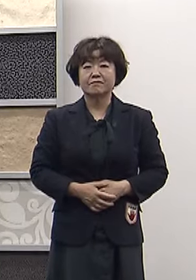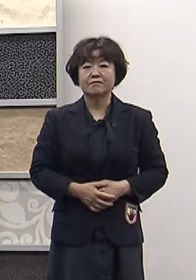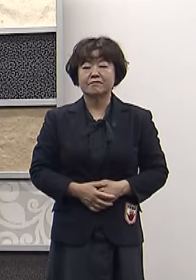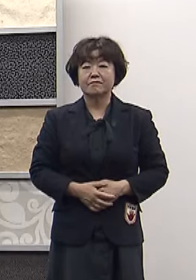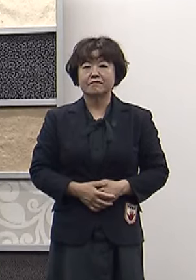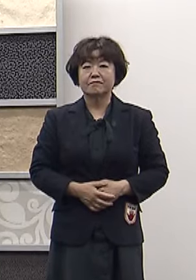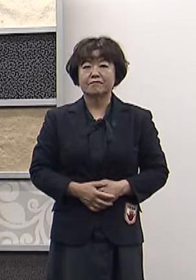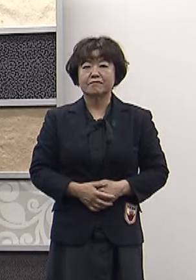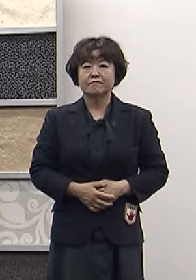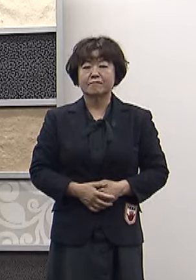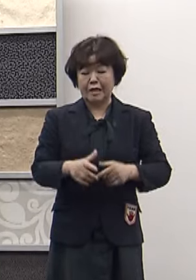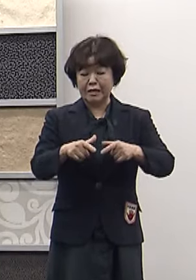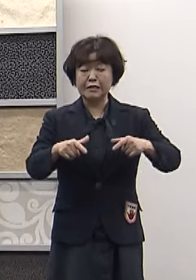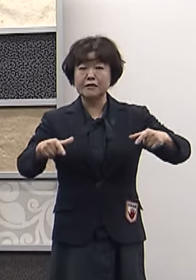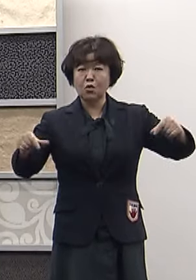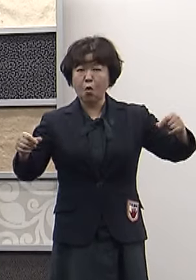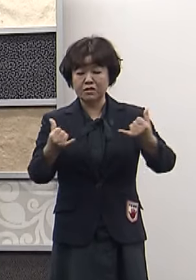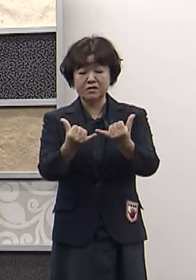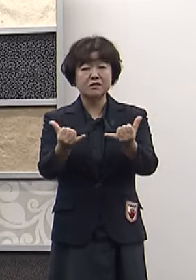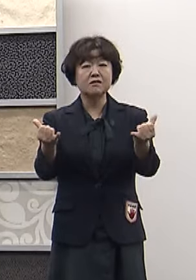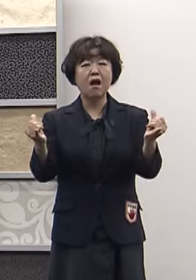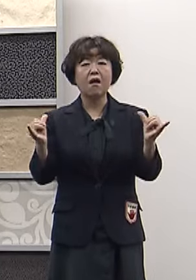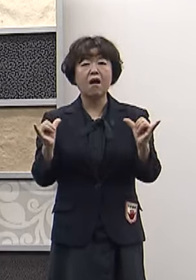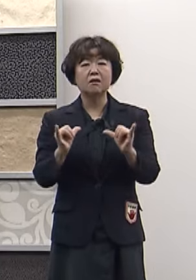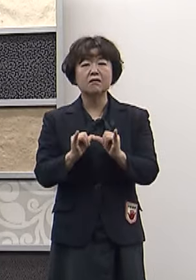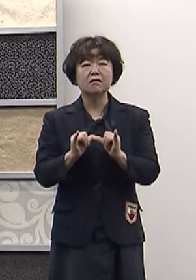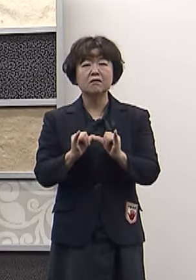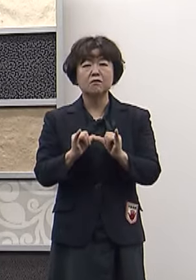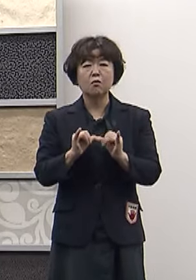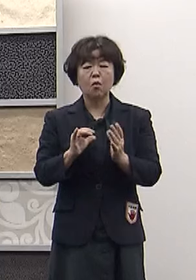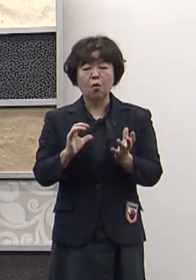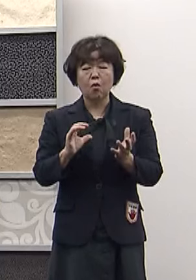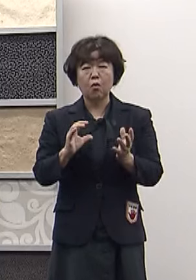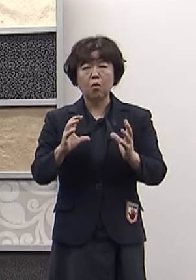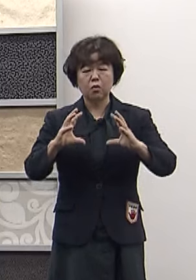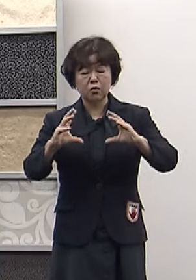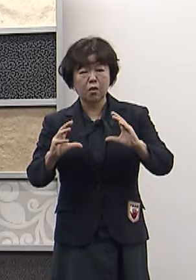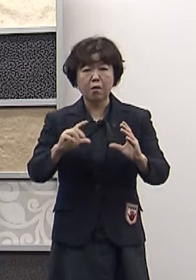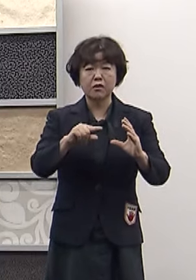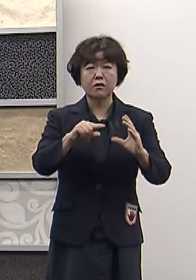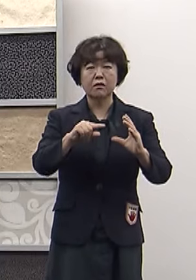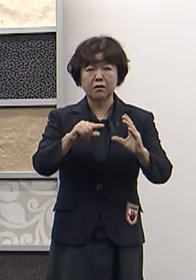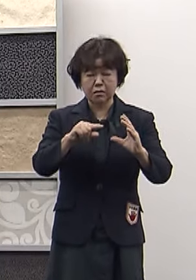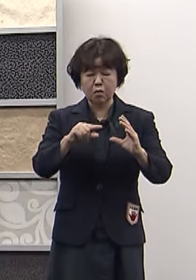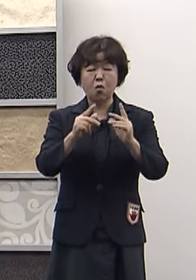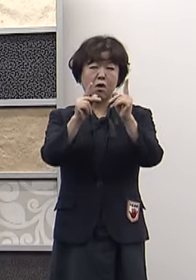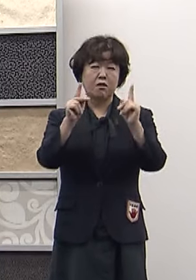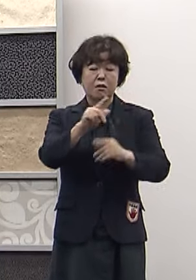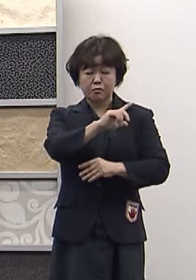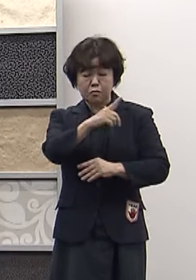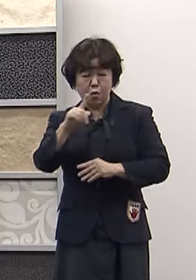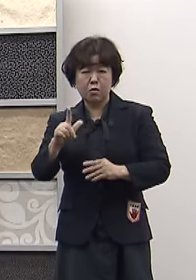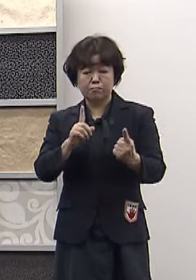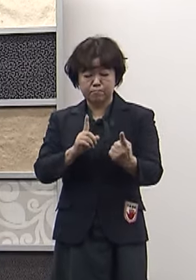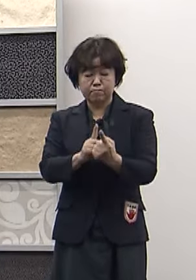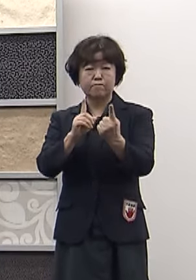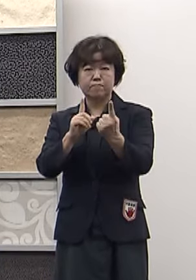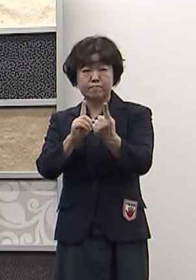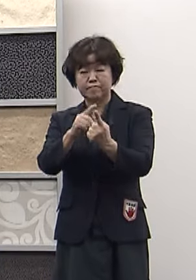このいわば日本社会の構造的な歪みというとも言うべき諸課題に向き合い、その是正を図ってい